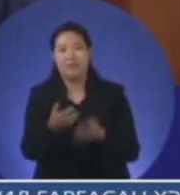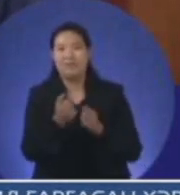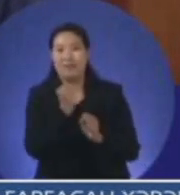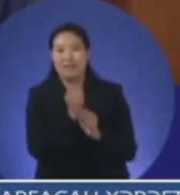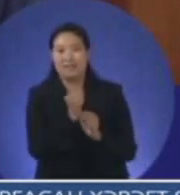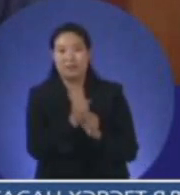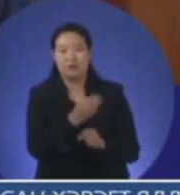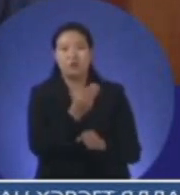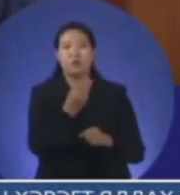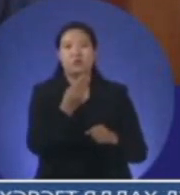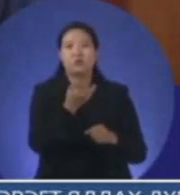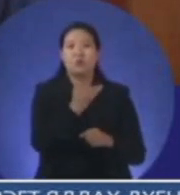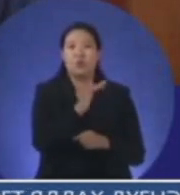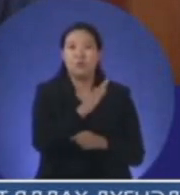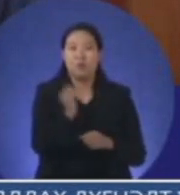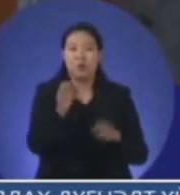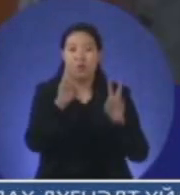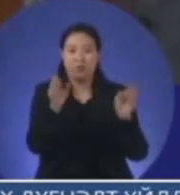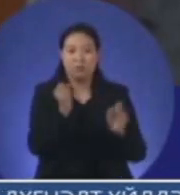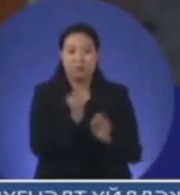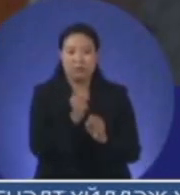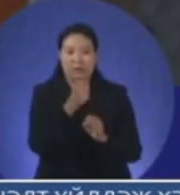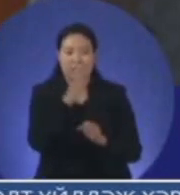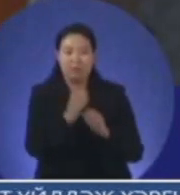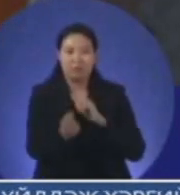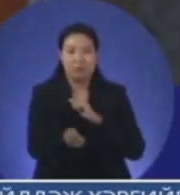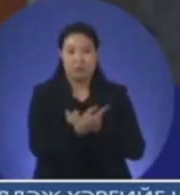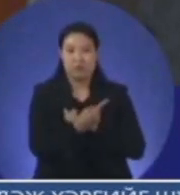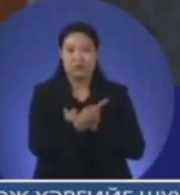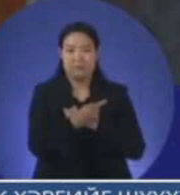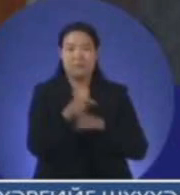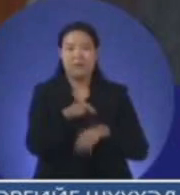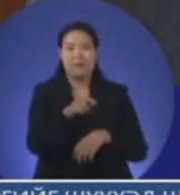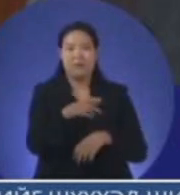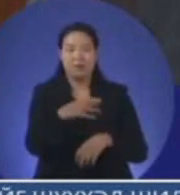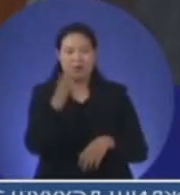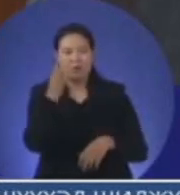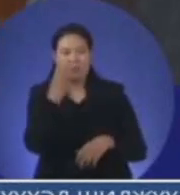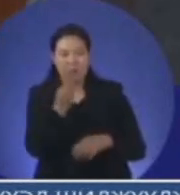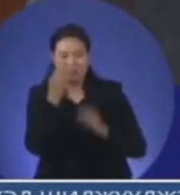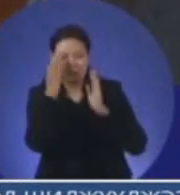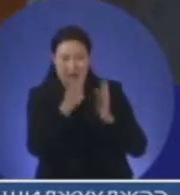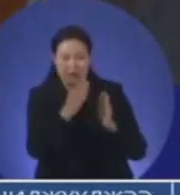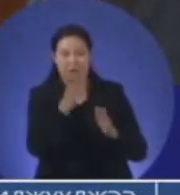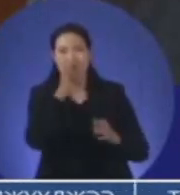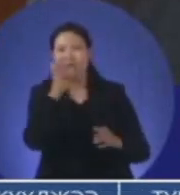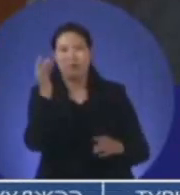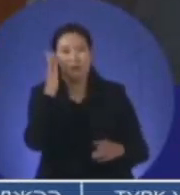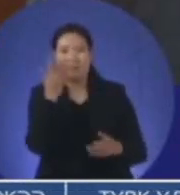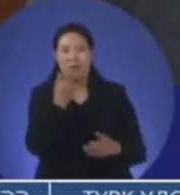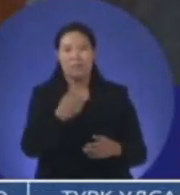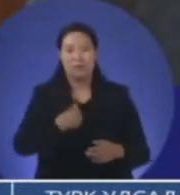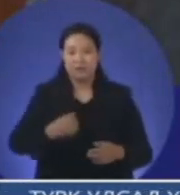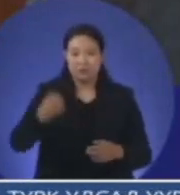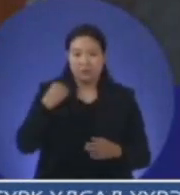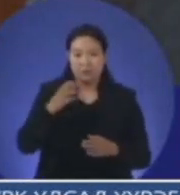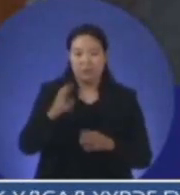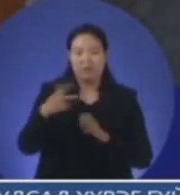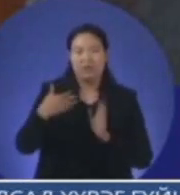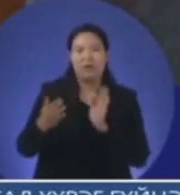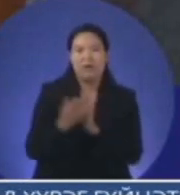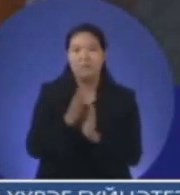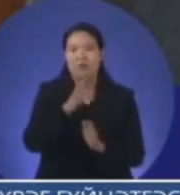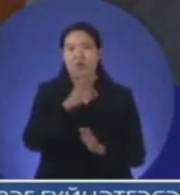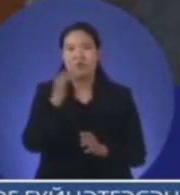шоу ажиллагаа гэдээ ингээ маш их анхаарал татж байгаа. Энийг бол одоо бодхоос арга байхгүй, бид нар чаддаг юм байвал хамтрахаас аргагүй ийм л